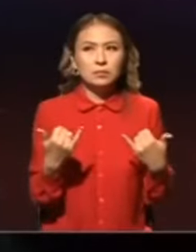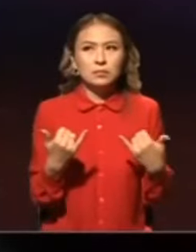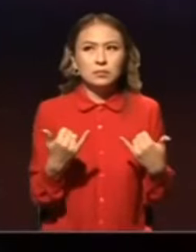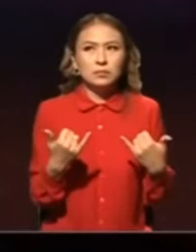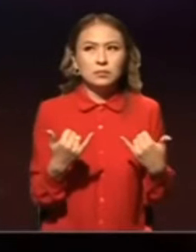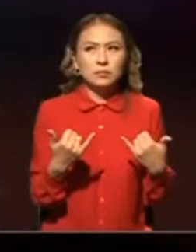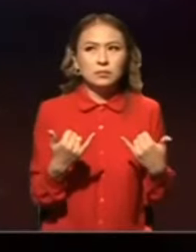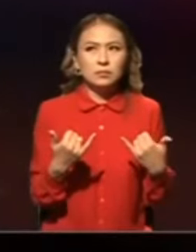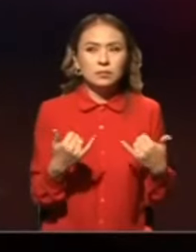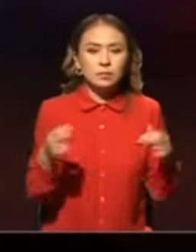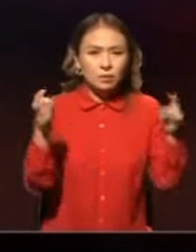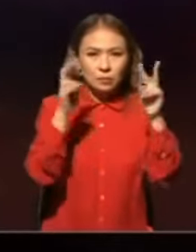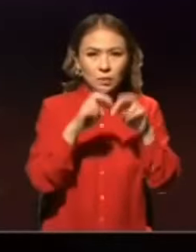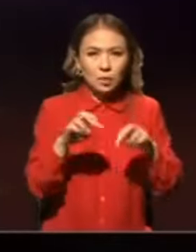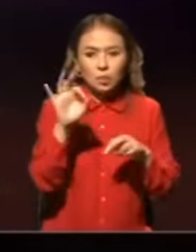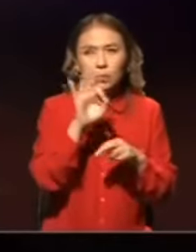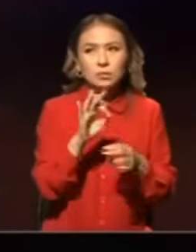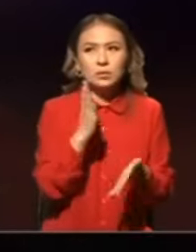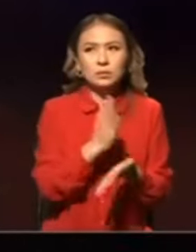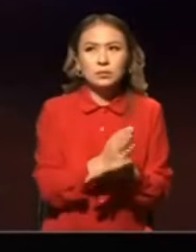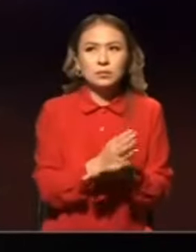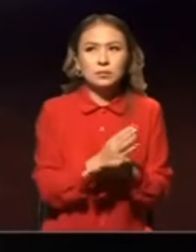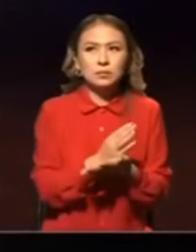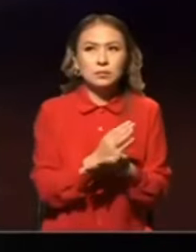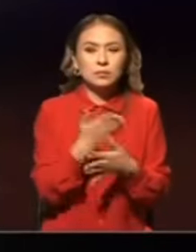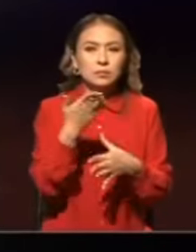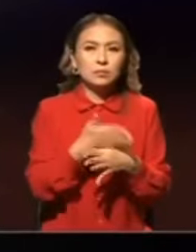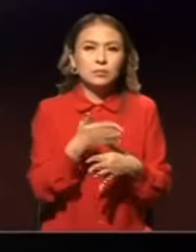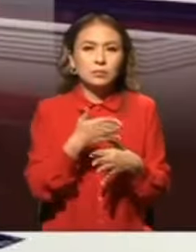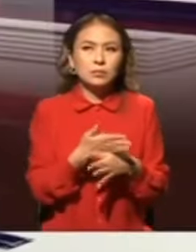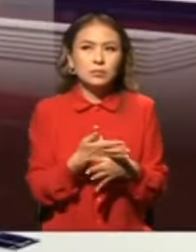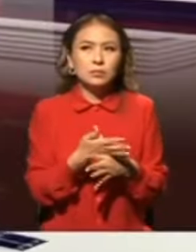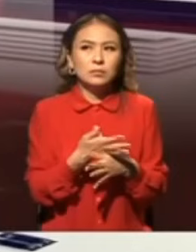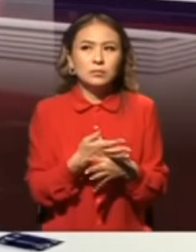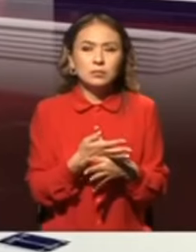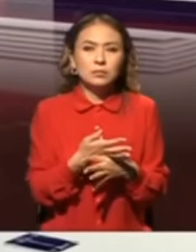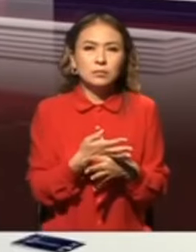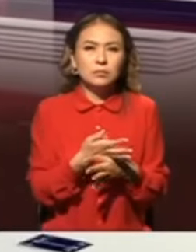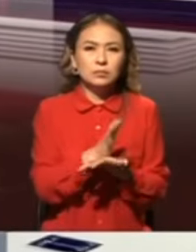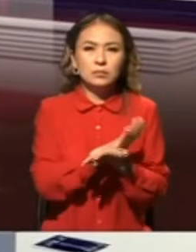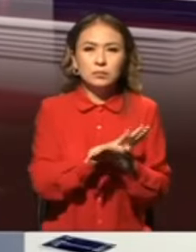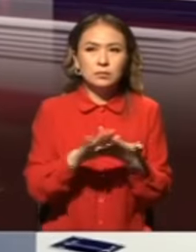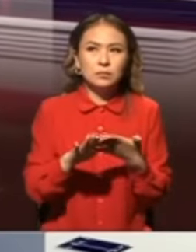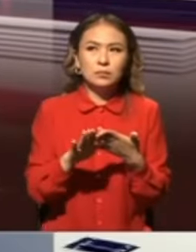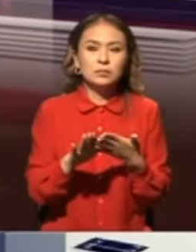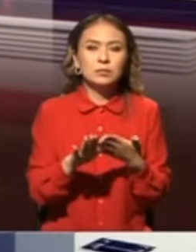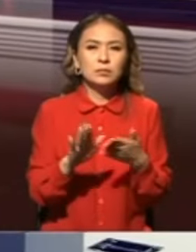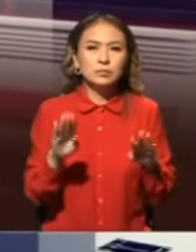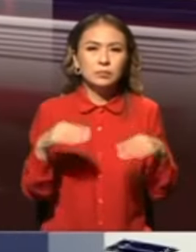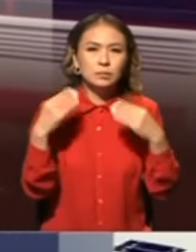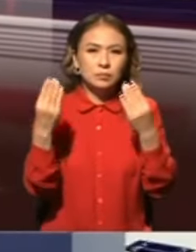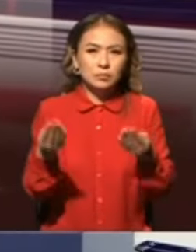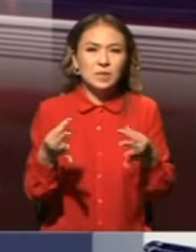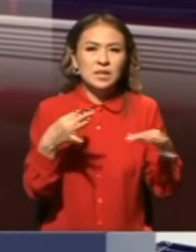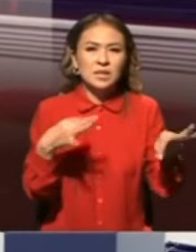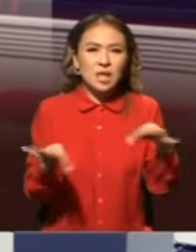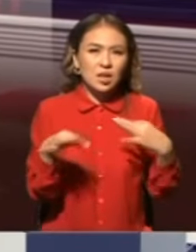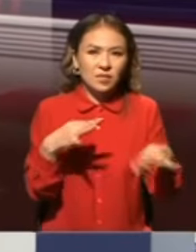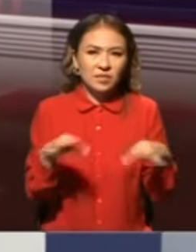арнайы сарапшылар бар. Құлпынай бағыты бойынша арнайы сарапшының көмегімен біз таза фрига көшеттерін бердік,